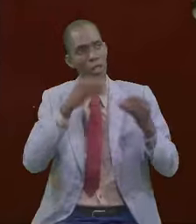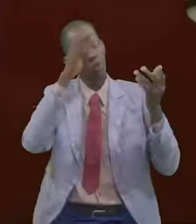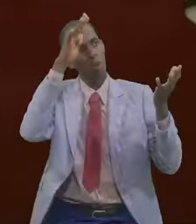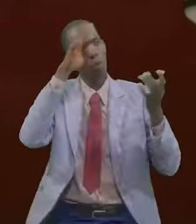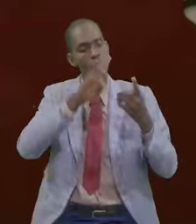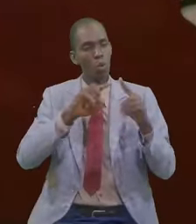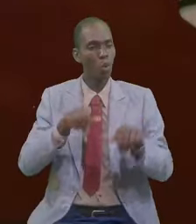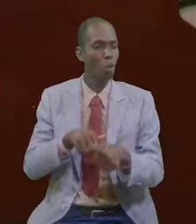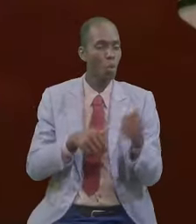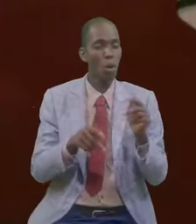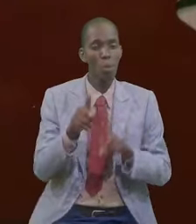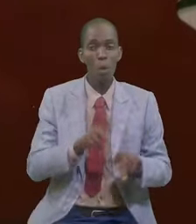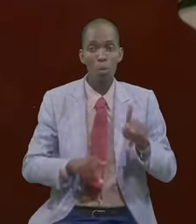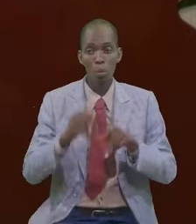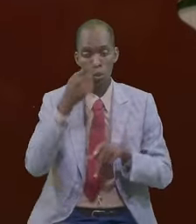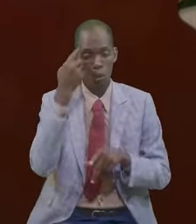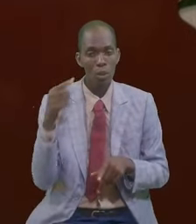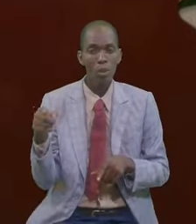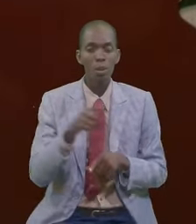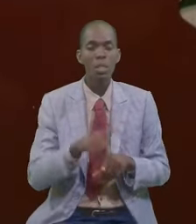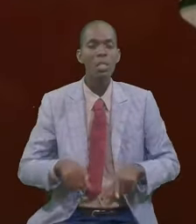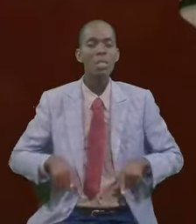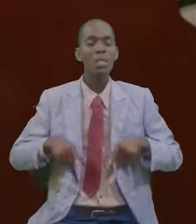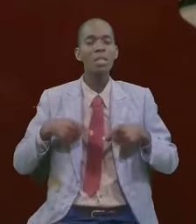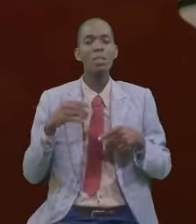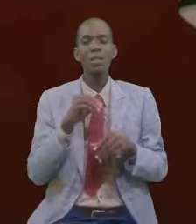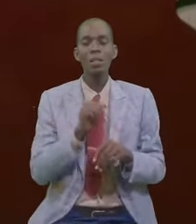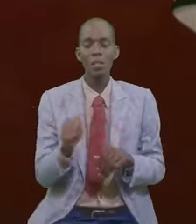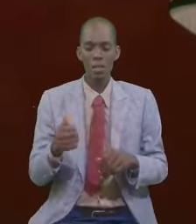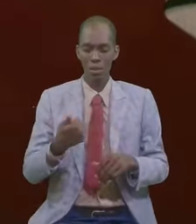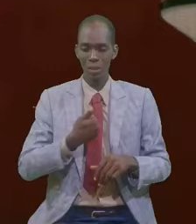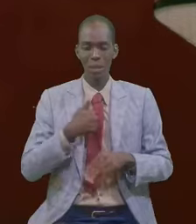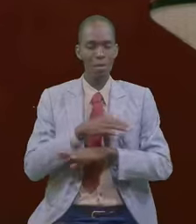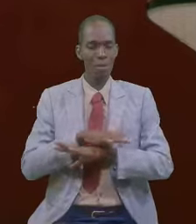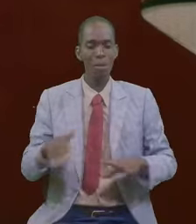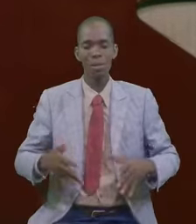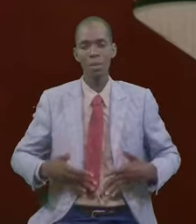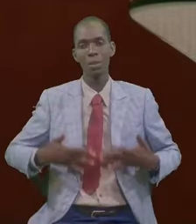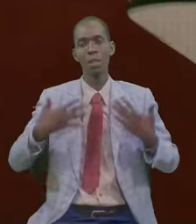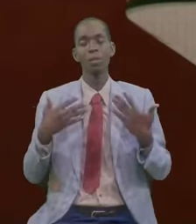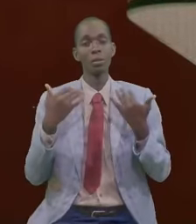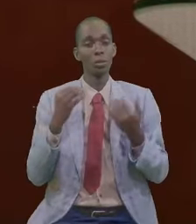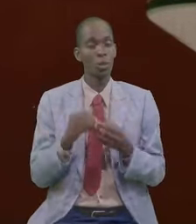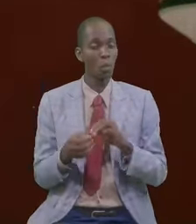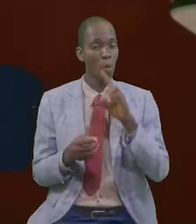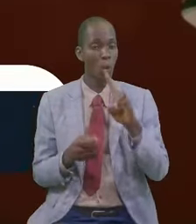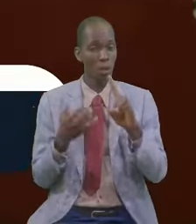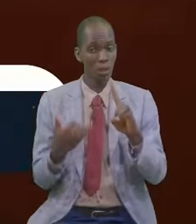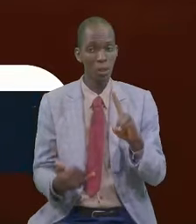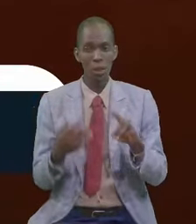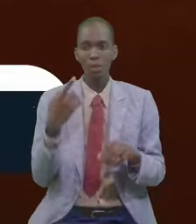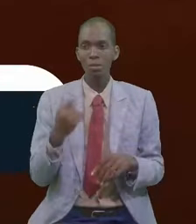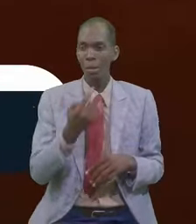autres parce qu'ils vivent, ils mènent une vie d'abnégation, une vie qui s'oublie.